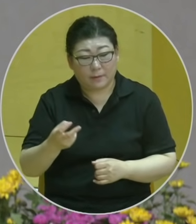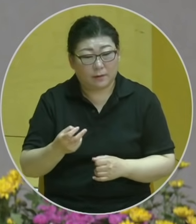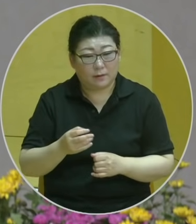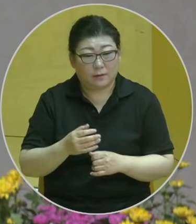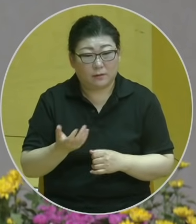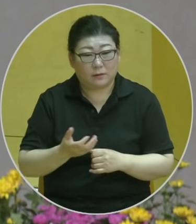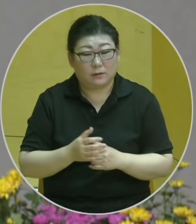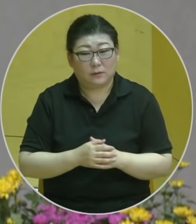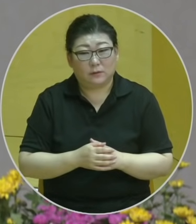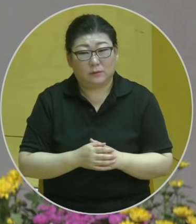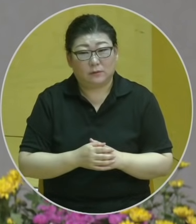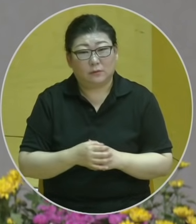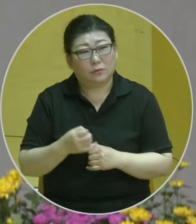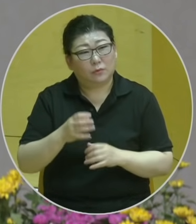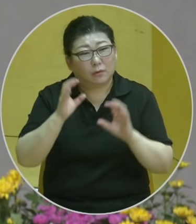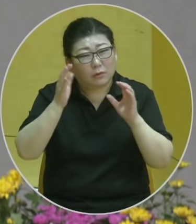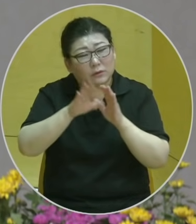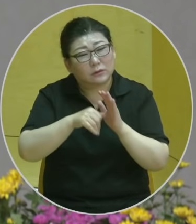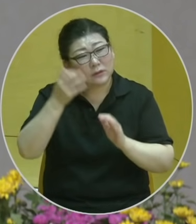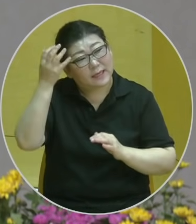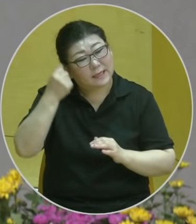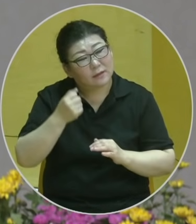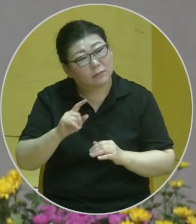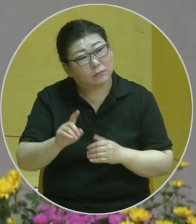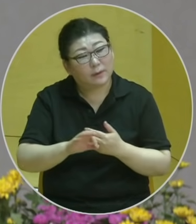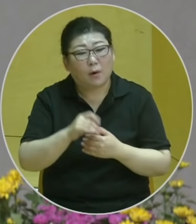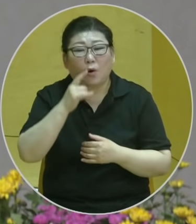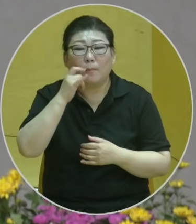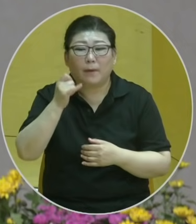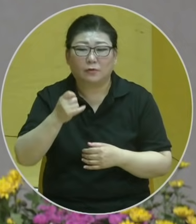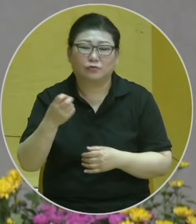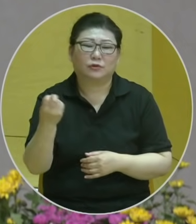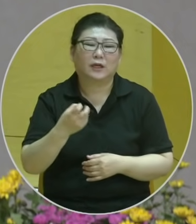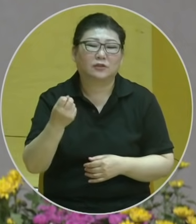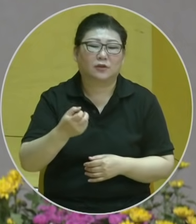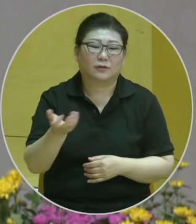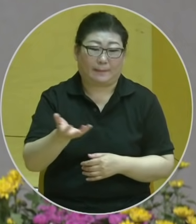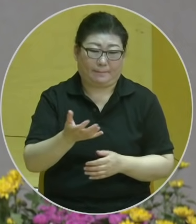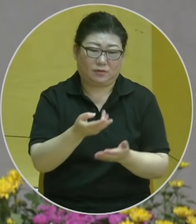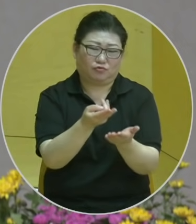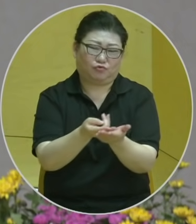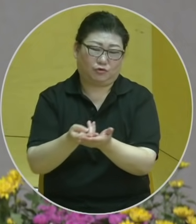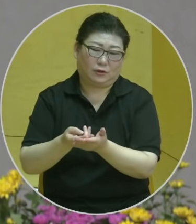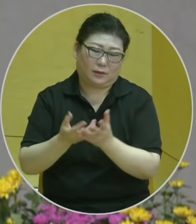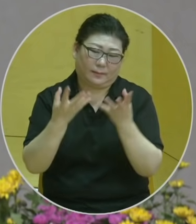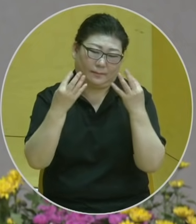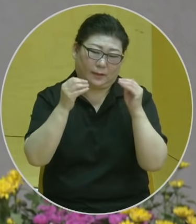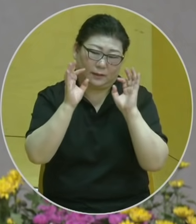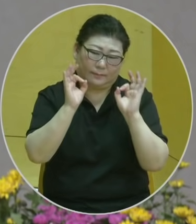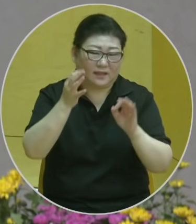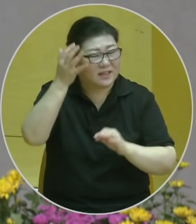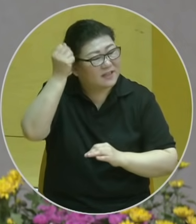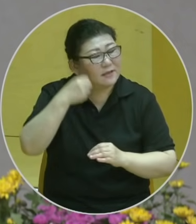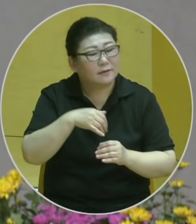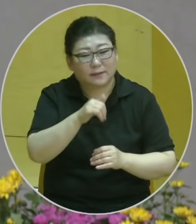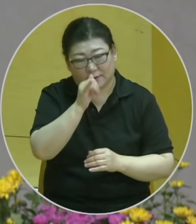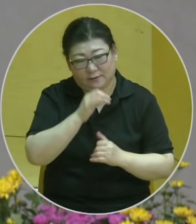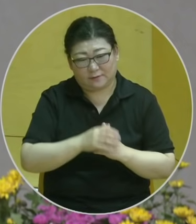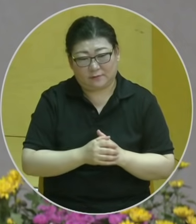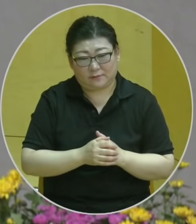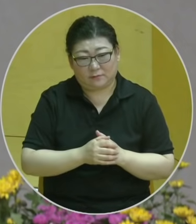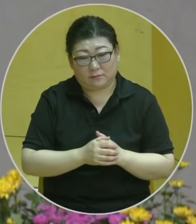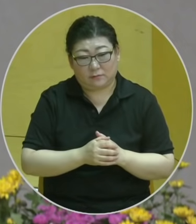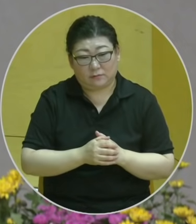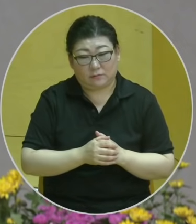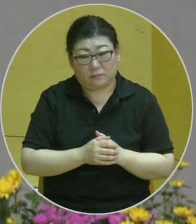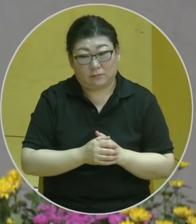그 장면을 제가 기억할 수가 있습니다. 그러니까 어머니 나름대로 깊은 좌절과 절망이 그 마음속에 찾아왔습니다.